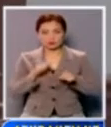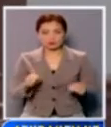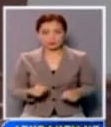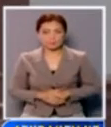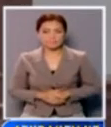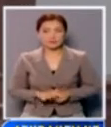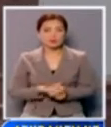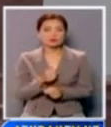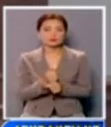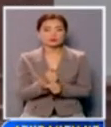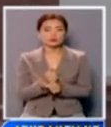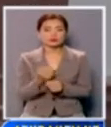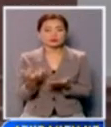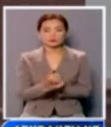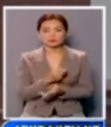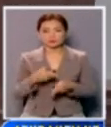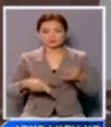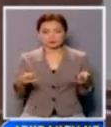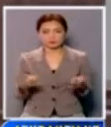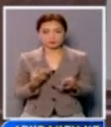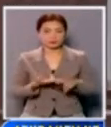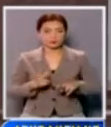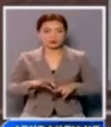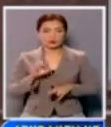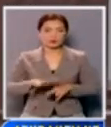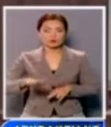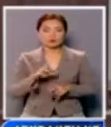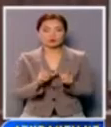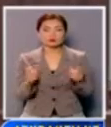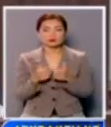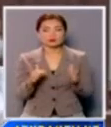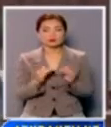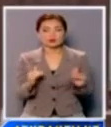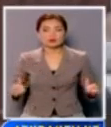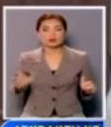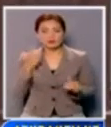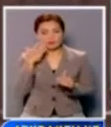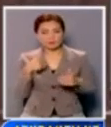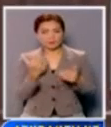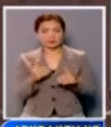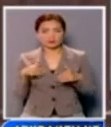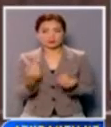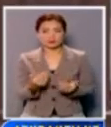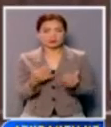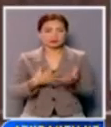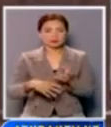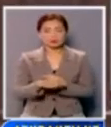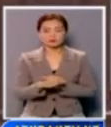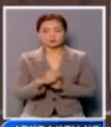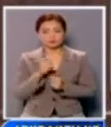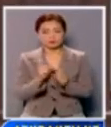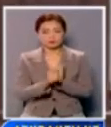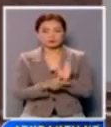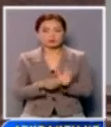болмайды. Бастысы сәтті аяқталды. Осылай деген облыс әкімі мектеп бітірушілерге ақжарма тілегін арнап, барлығына Абайдың